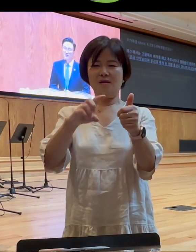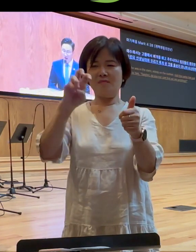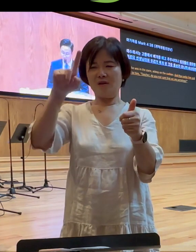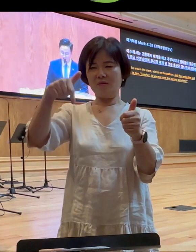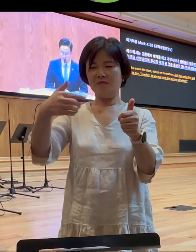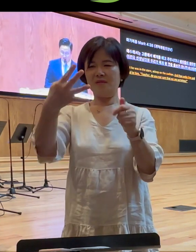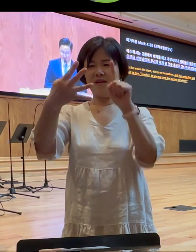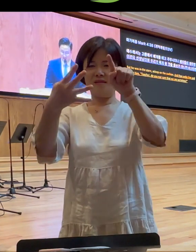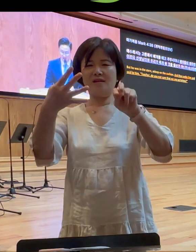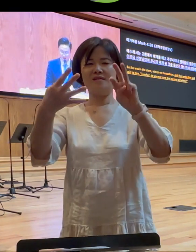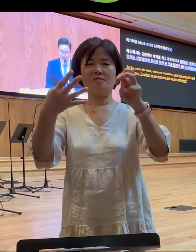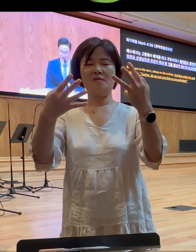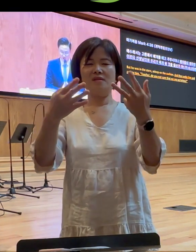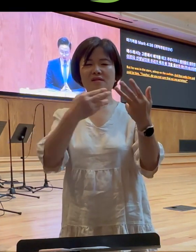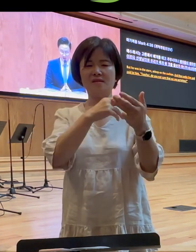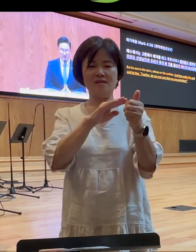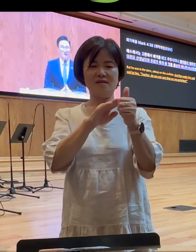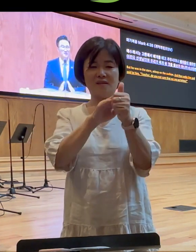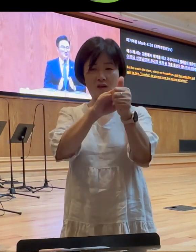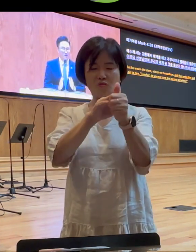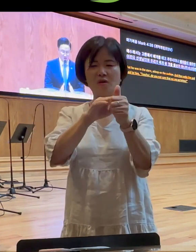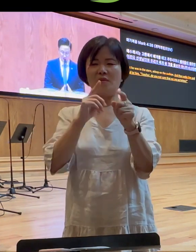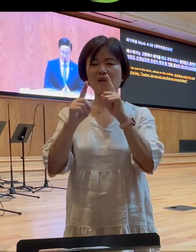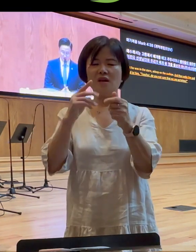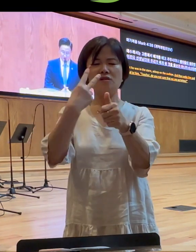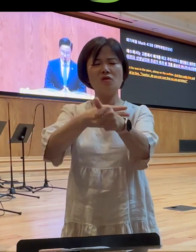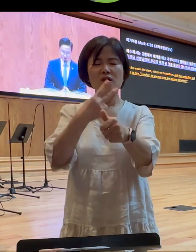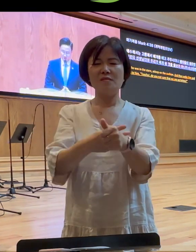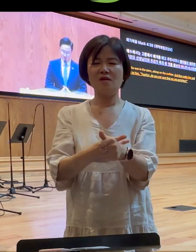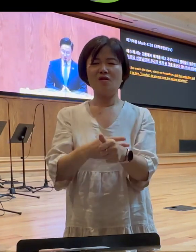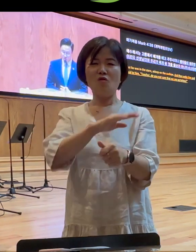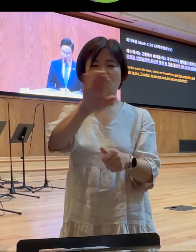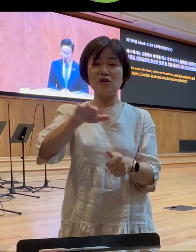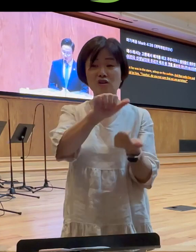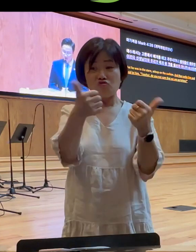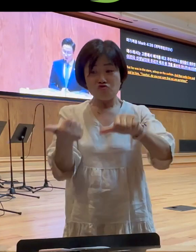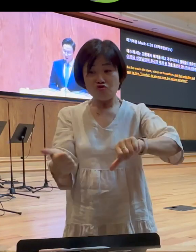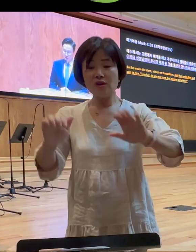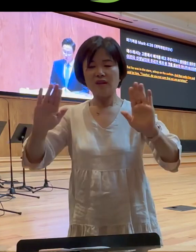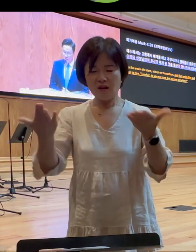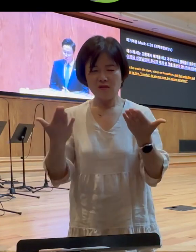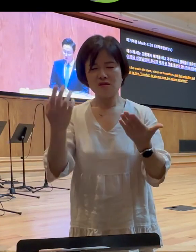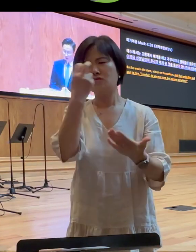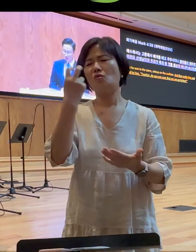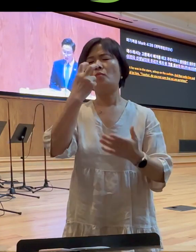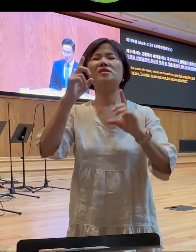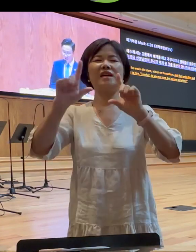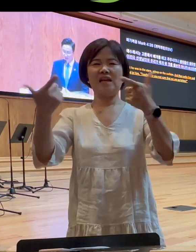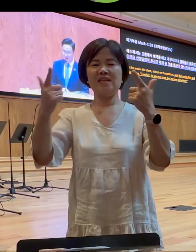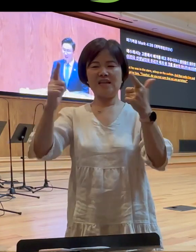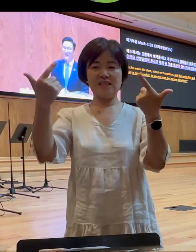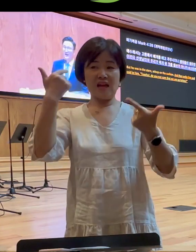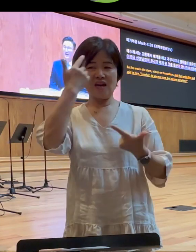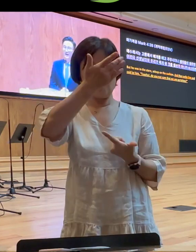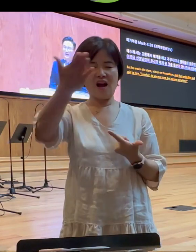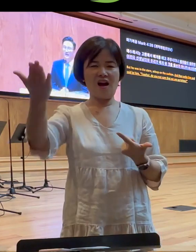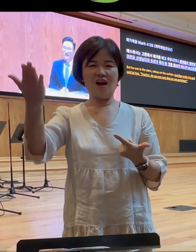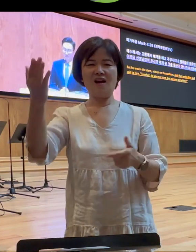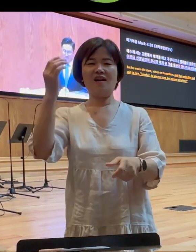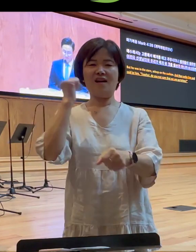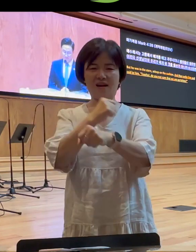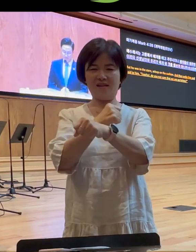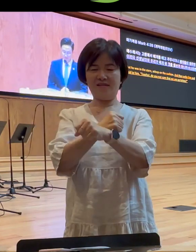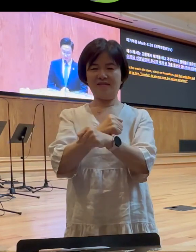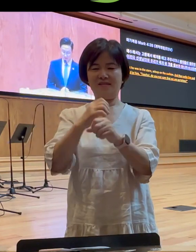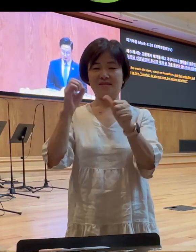38절 하반절입니다. 제자들이 깨우며 이르되 선생님이여 우리가 죽게 된 것을 돌보지 아니하시나이까.